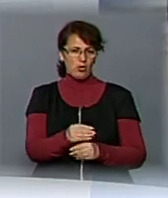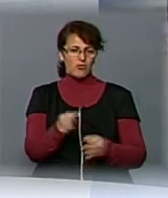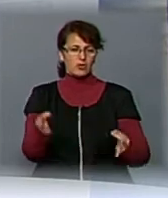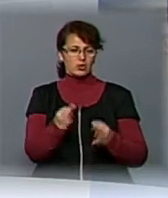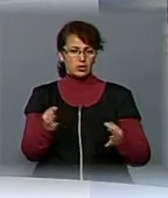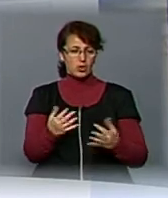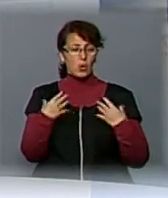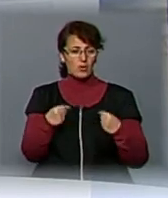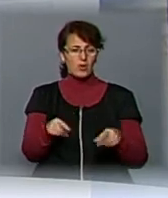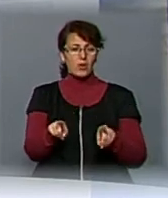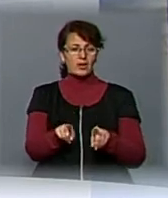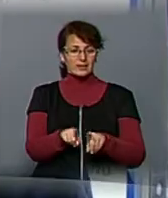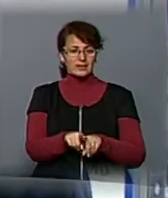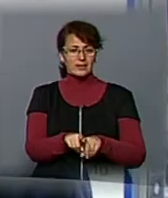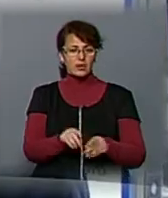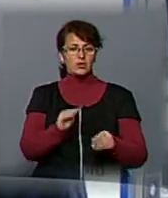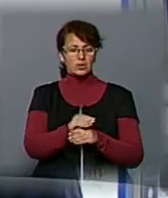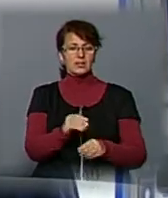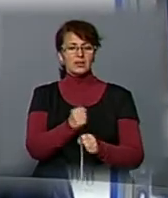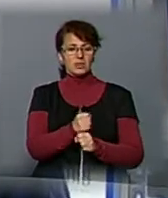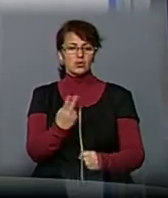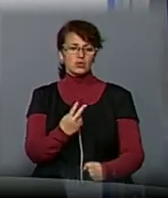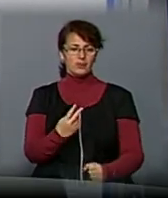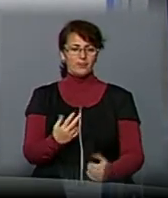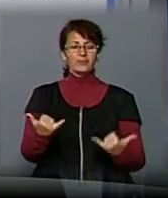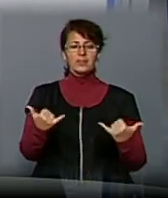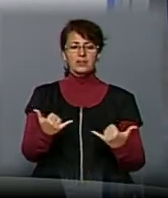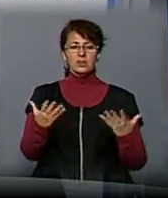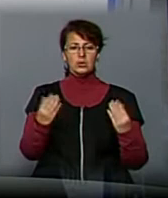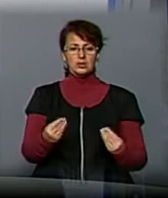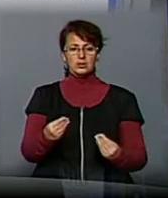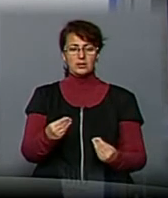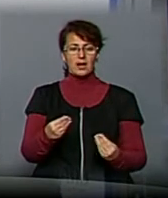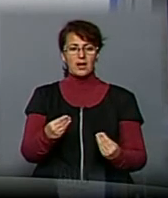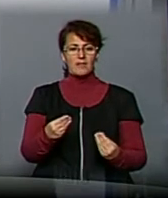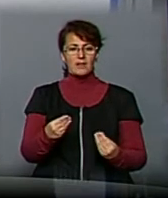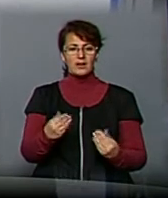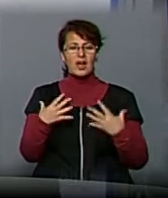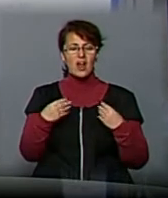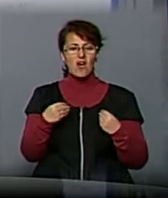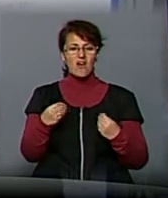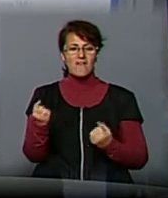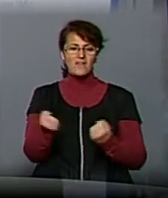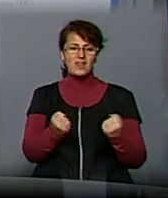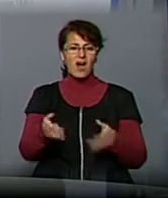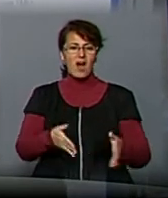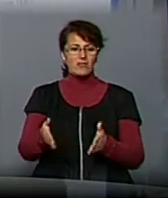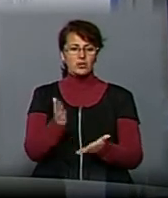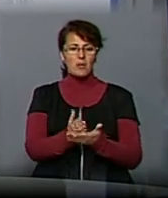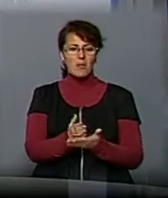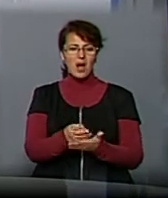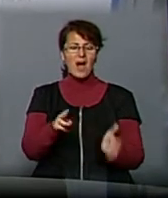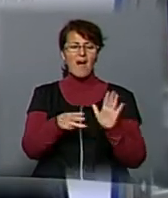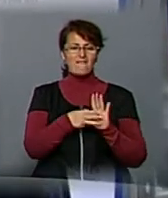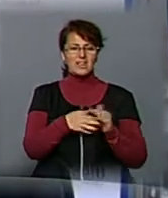мені відомо, 2 мобільних додатки. На сьогоднішній день ЛКП «Львівавтодор» має 38 паркувальних майданчиків, на